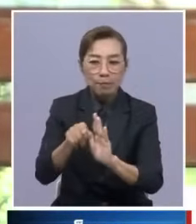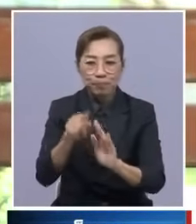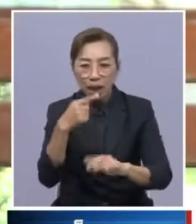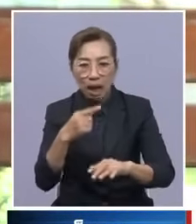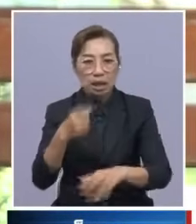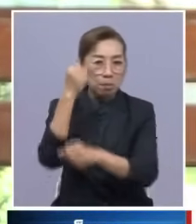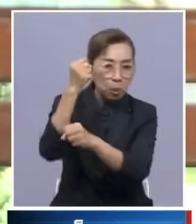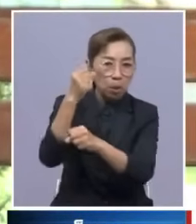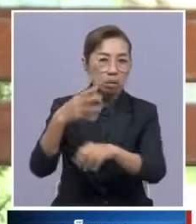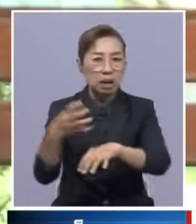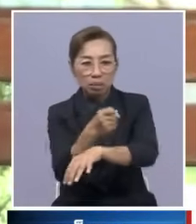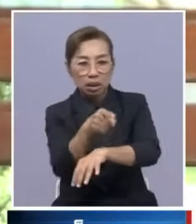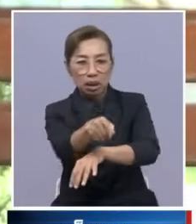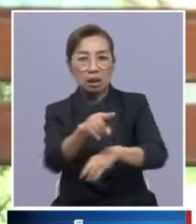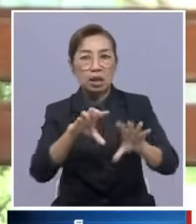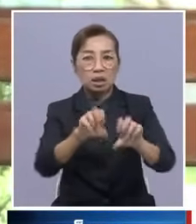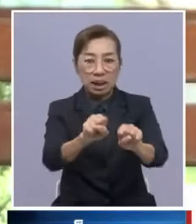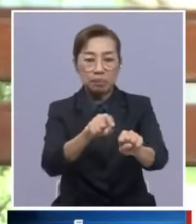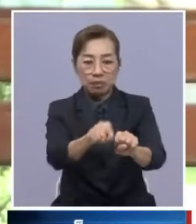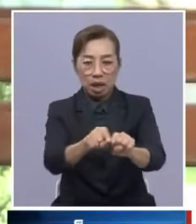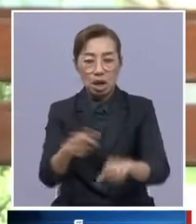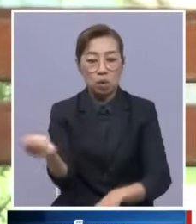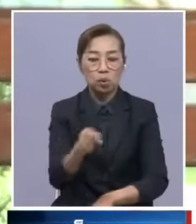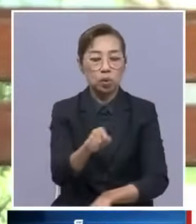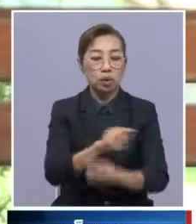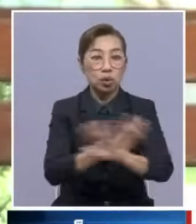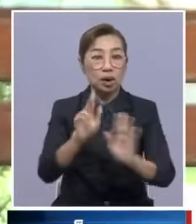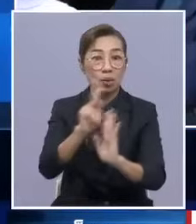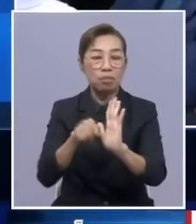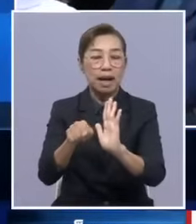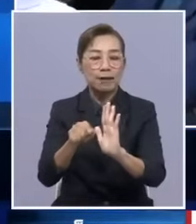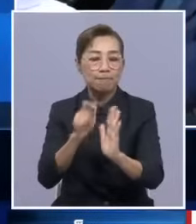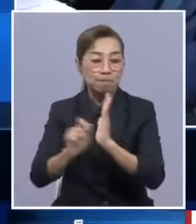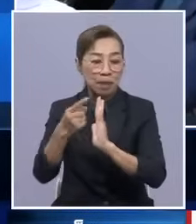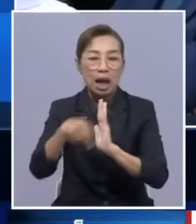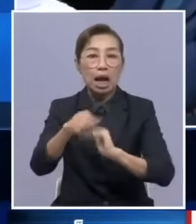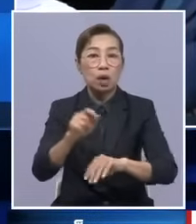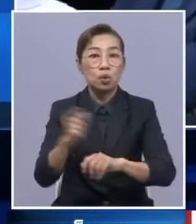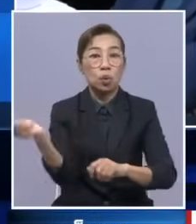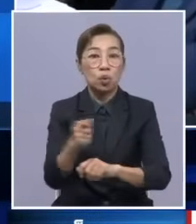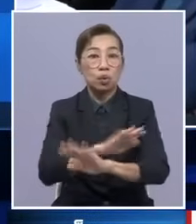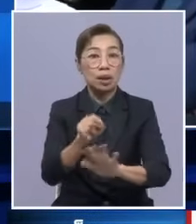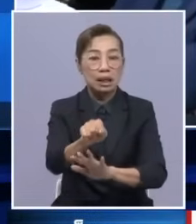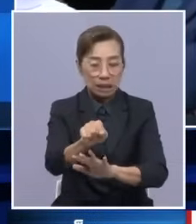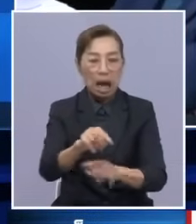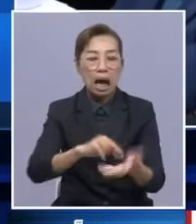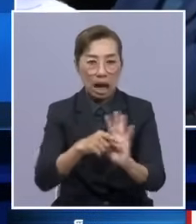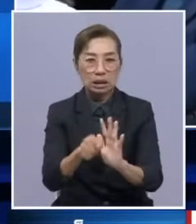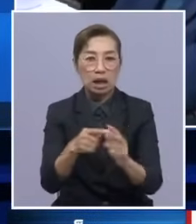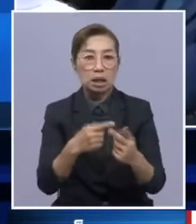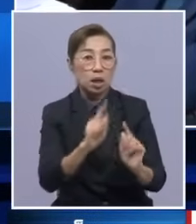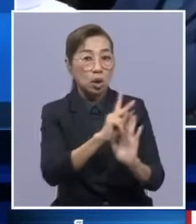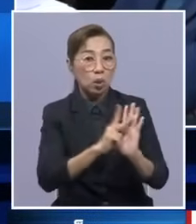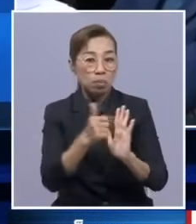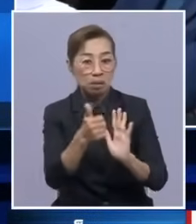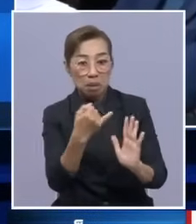ยอะไรที่เป็นคดีทางการเมืองเป็นเรื่องของความคิดเราเห็นด้วยแน่นอนแต่หากเป็นเรื่องของการทำผิดกฎหมายอื่นๆต้องดูในรายละเอีย